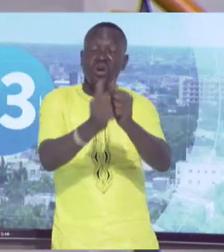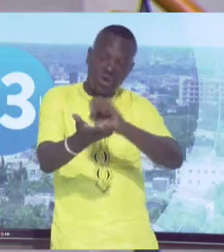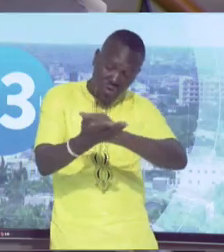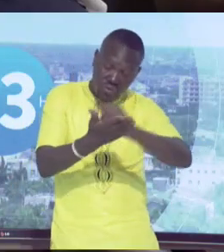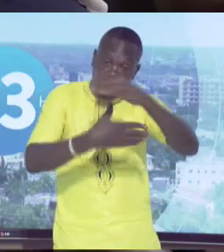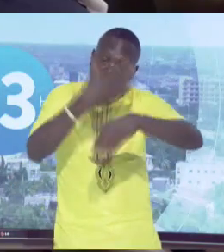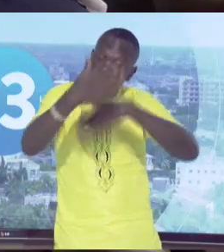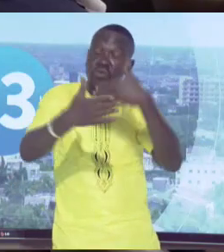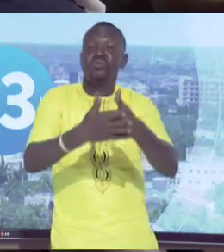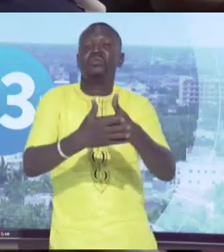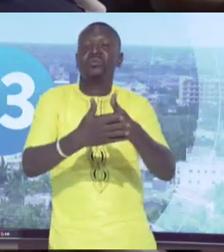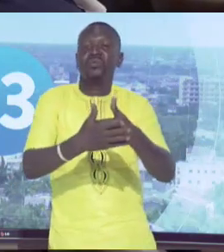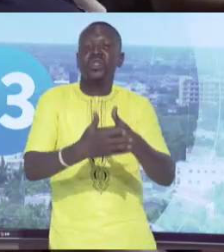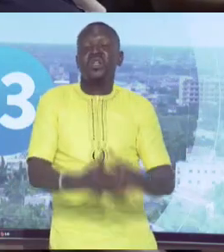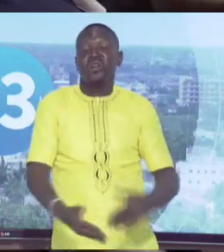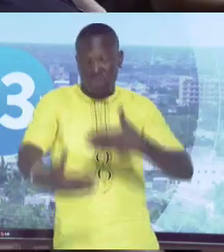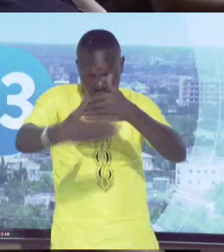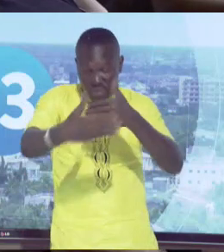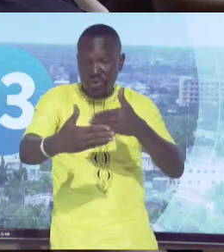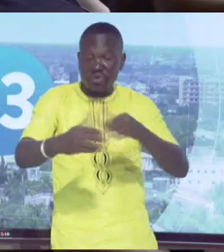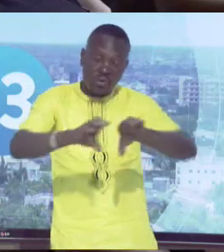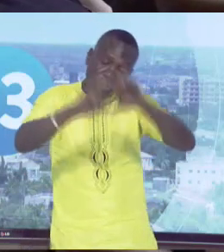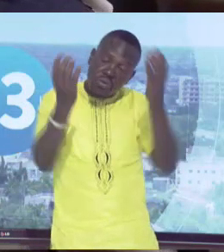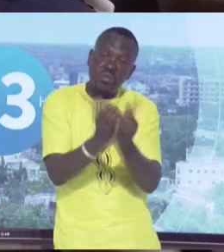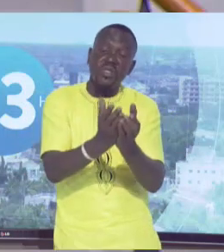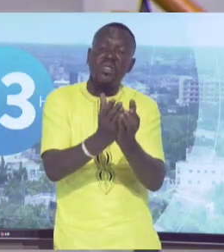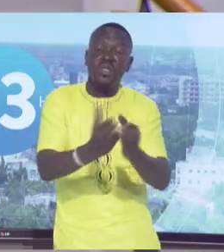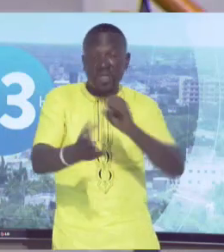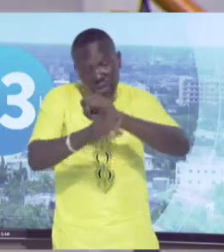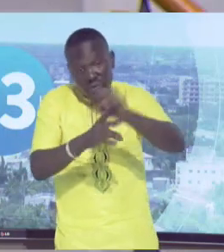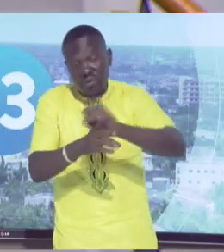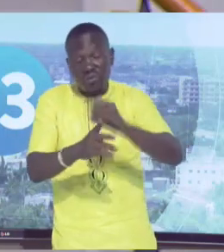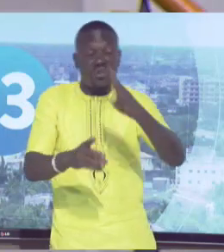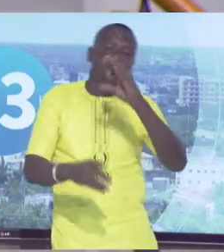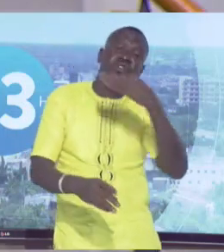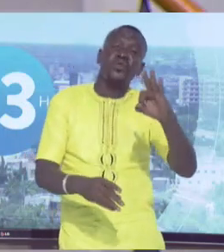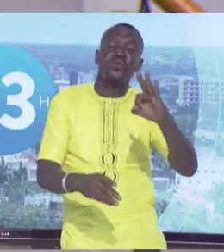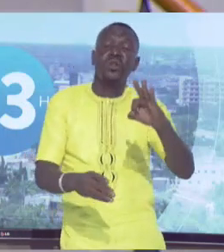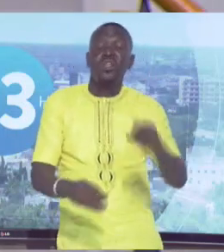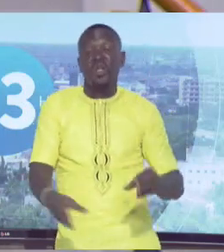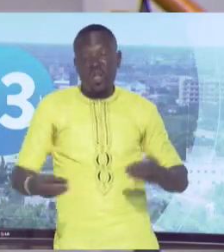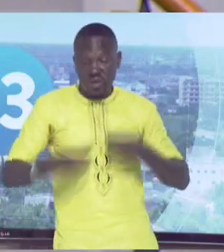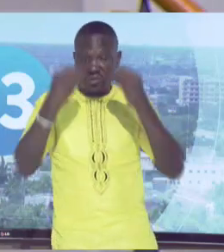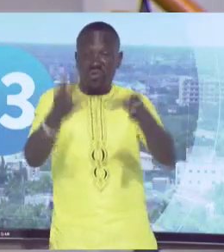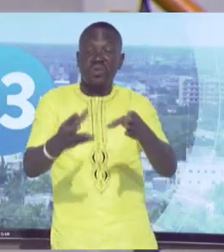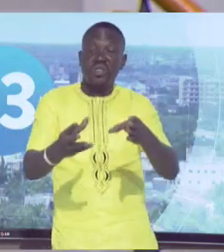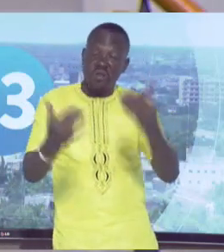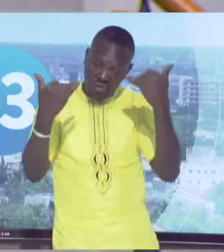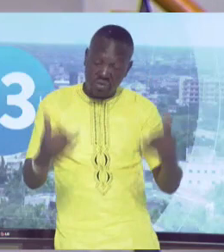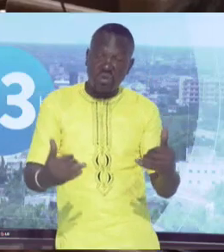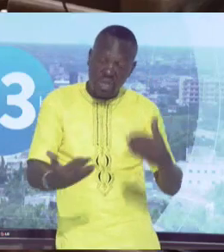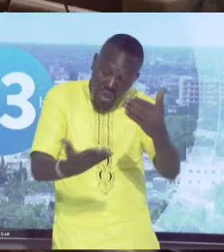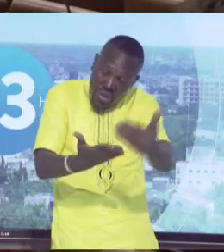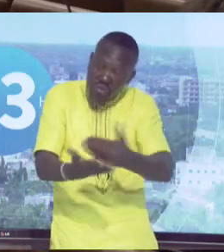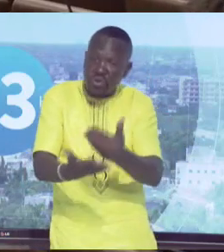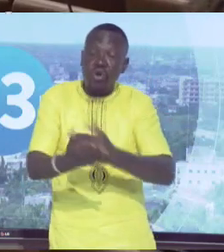universelle. Ainsi, l'approche communautaire des soins de santé au Burkina Faso a abouti récemment au recrutement en